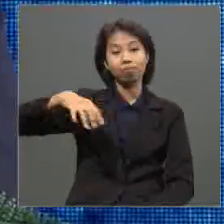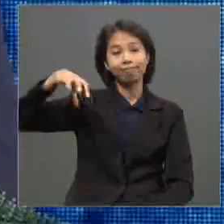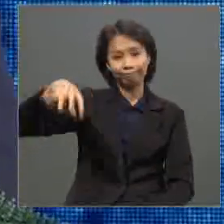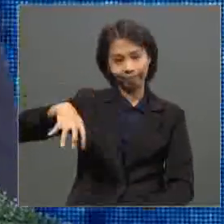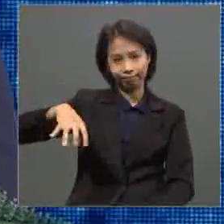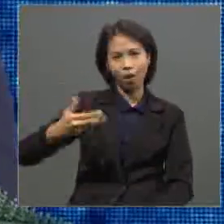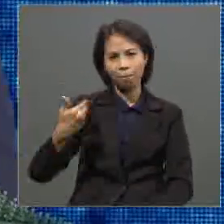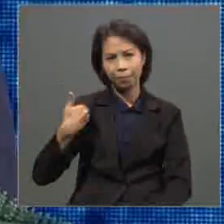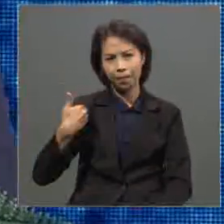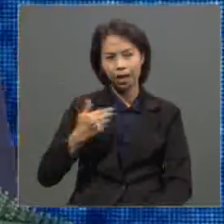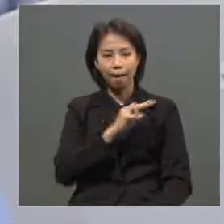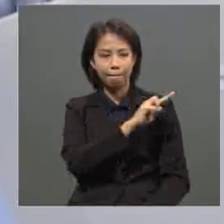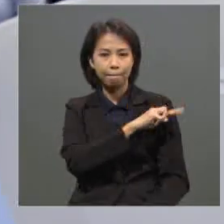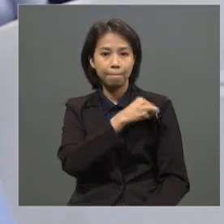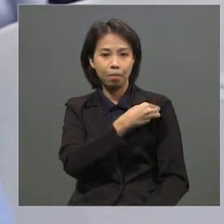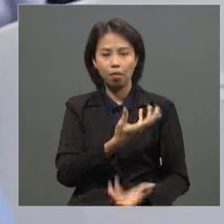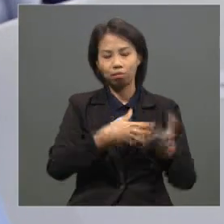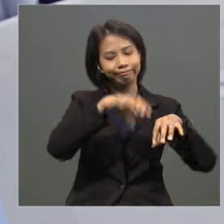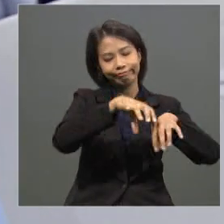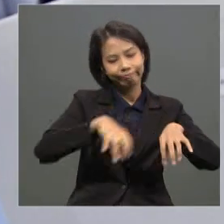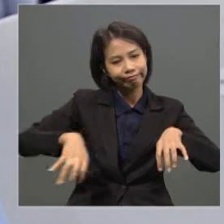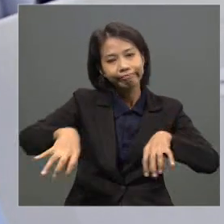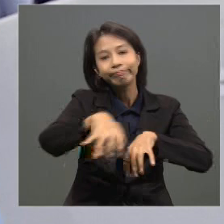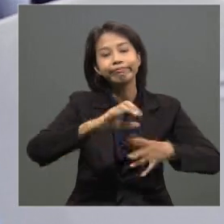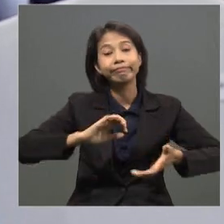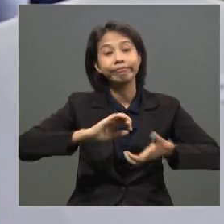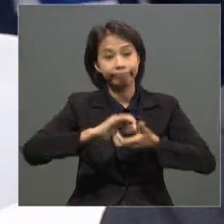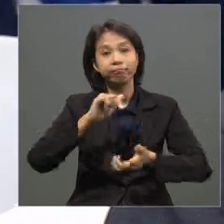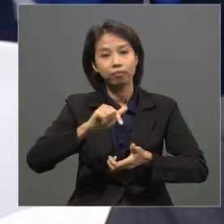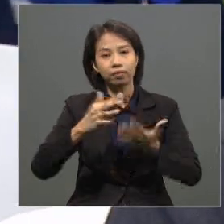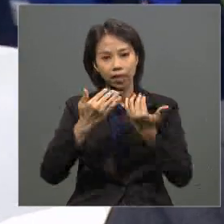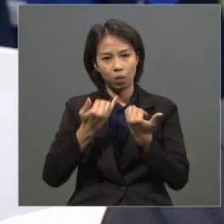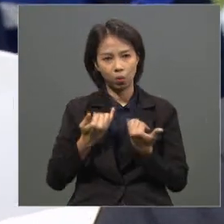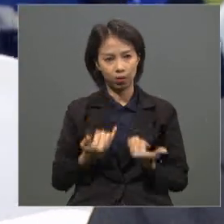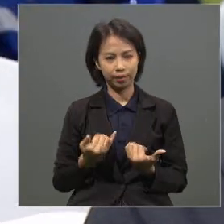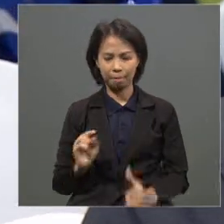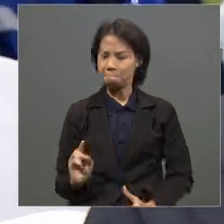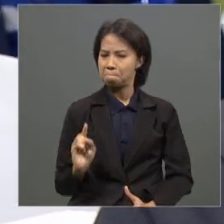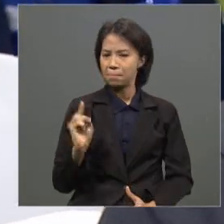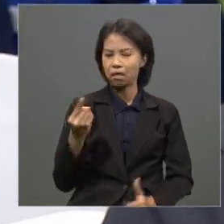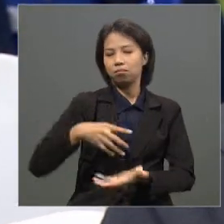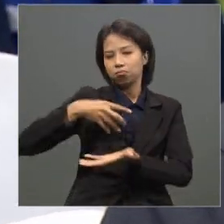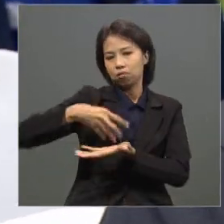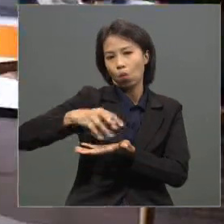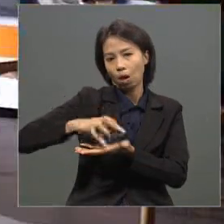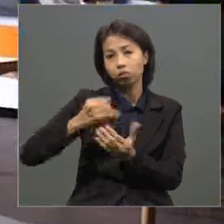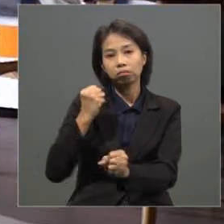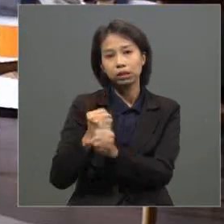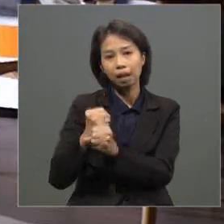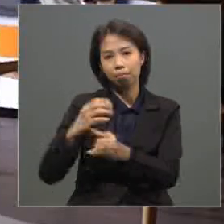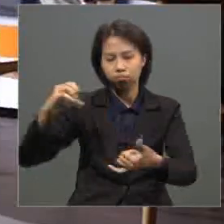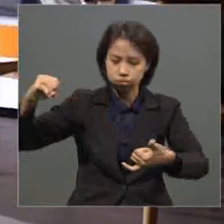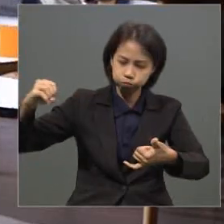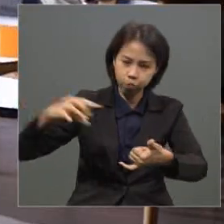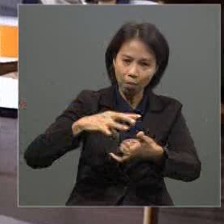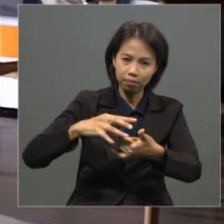คุณหมอชนิสาโชตพาณิชย์และทุกภาคส่วนที่เกี่ยวข้องร่วมเปิดตัวศักยภาพการผลิตสารเภสัชรังสีจาก